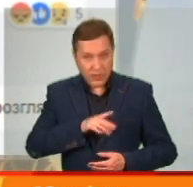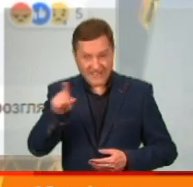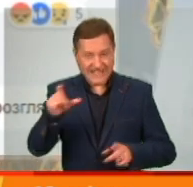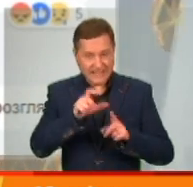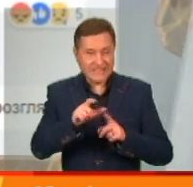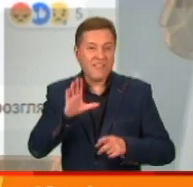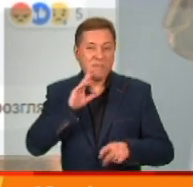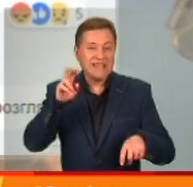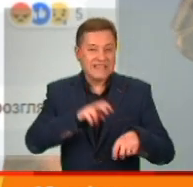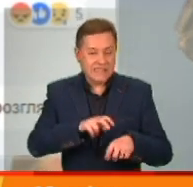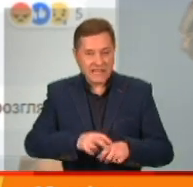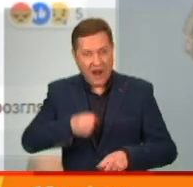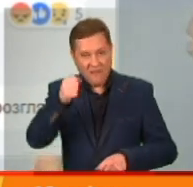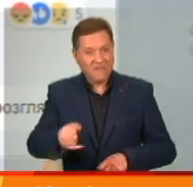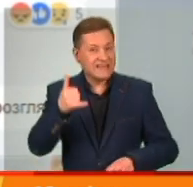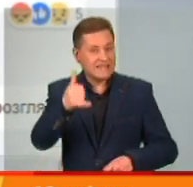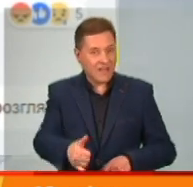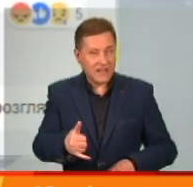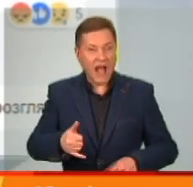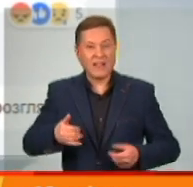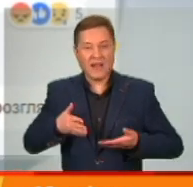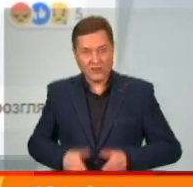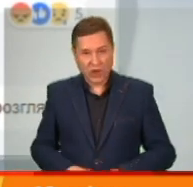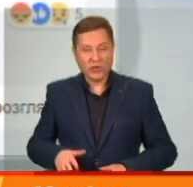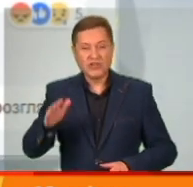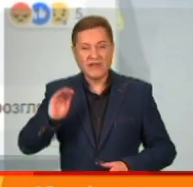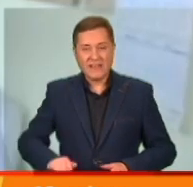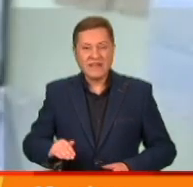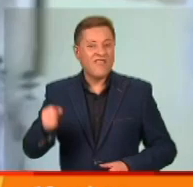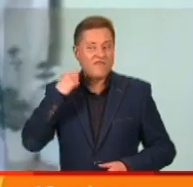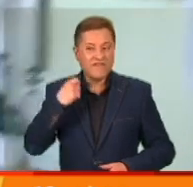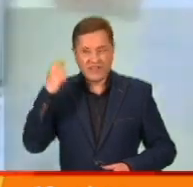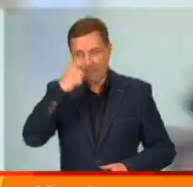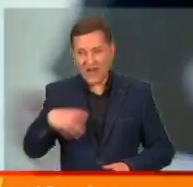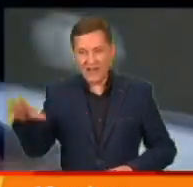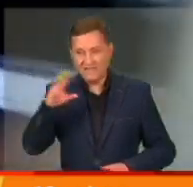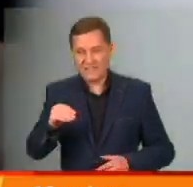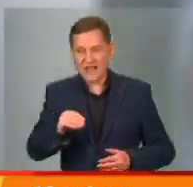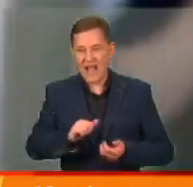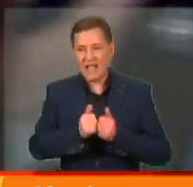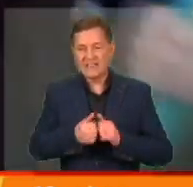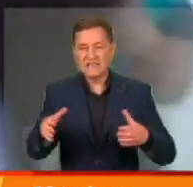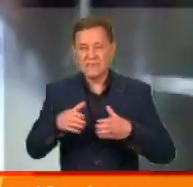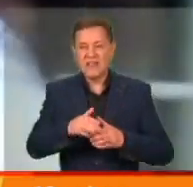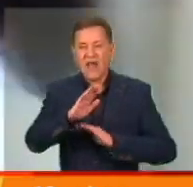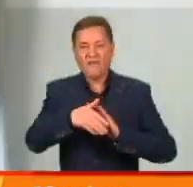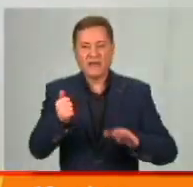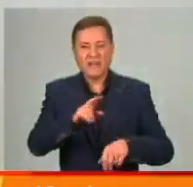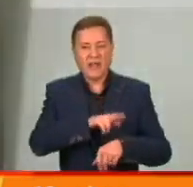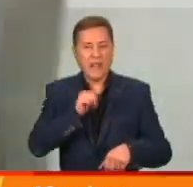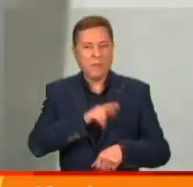слів медсестра виставляла за народження дочкою дитини, вживала вся зміна. Приголомшені батьки одразу викликали